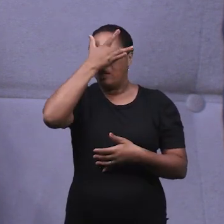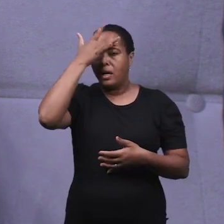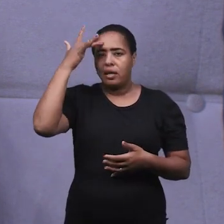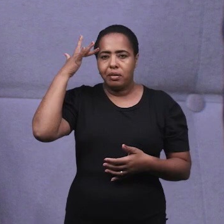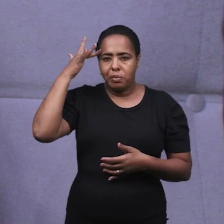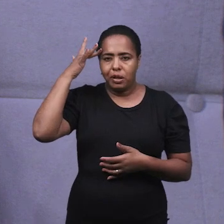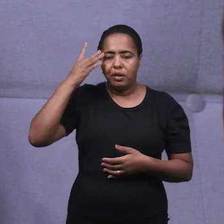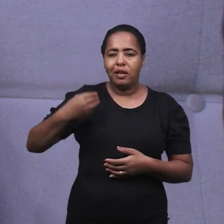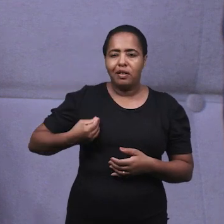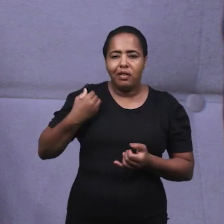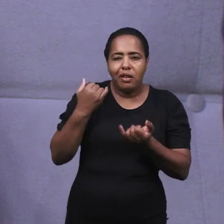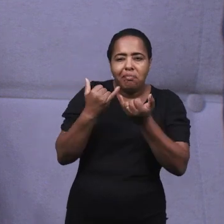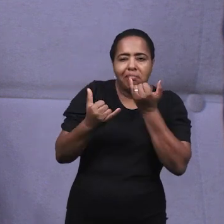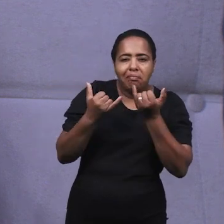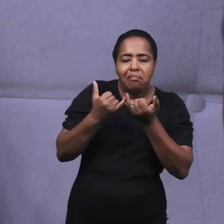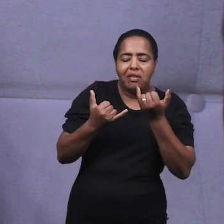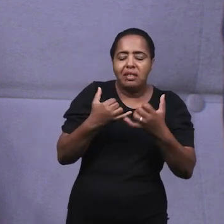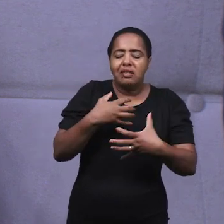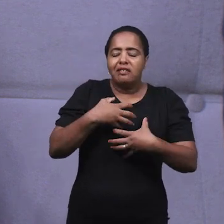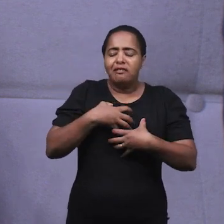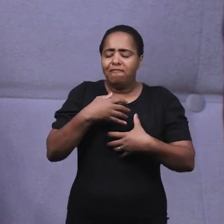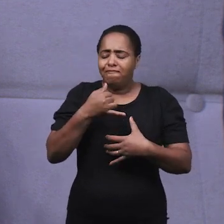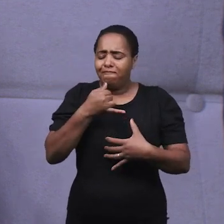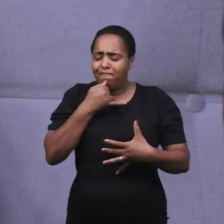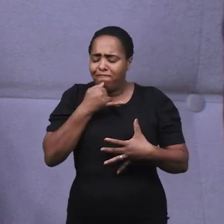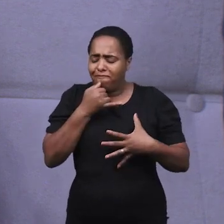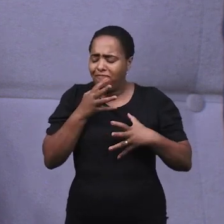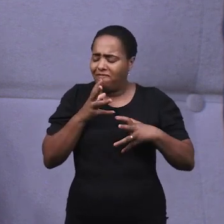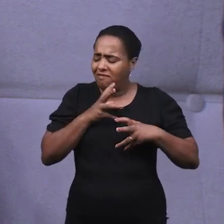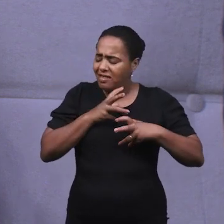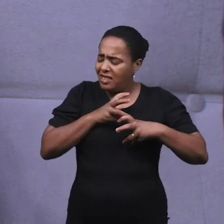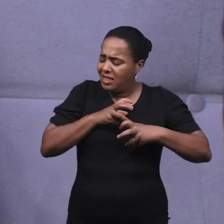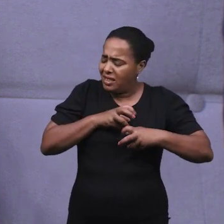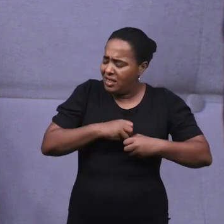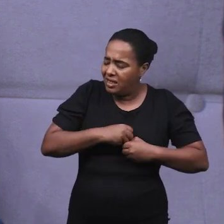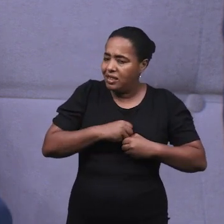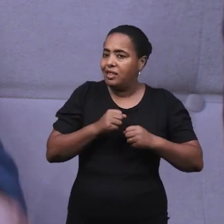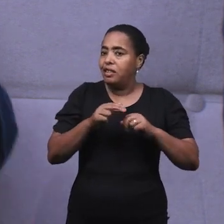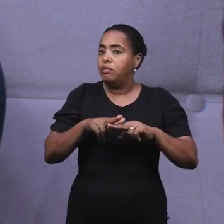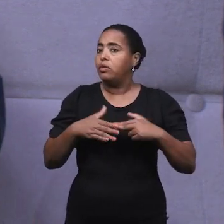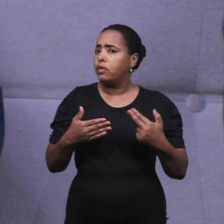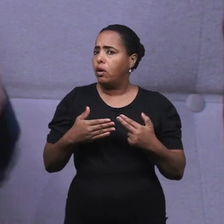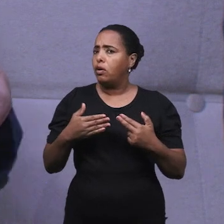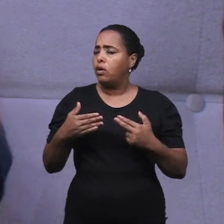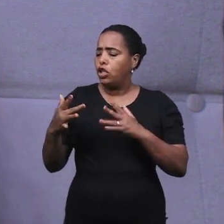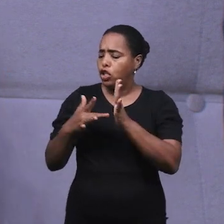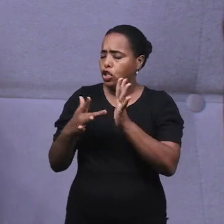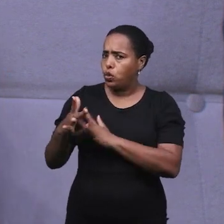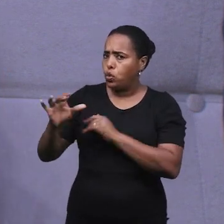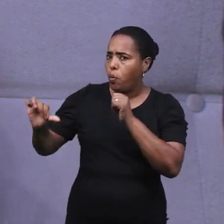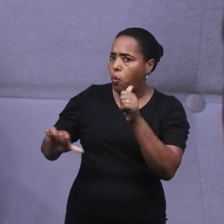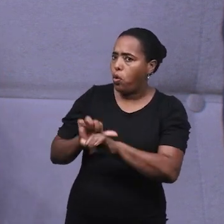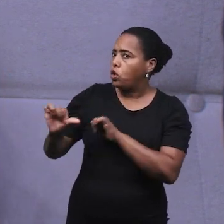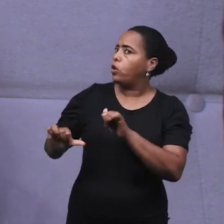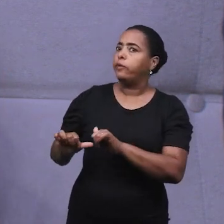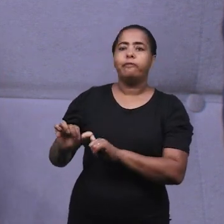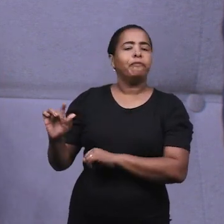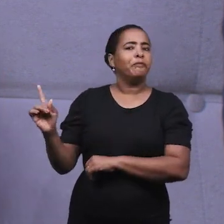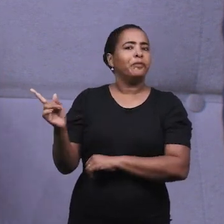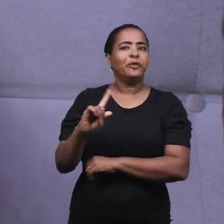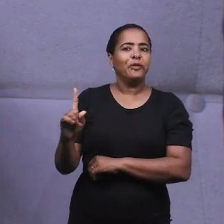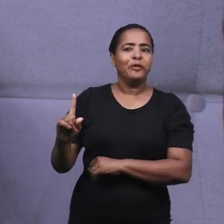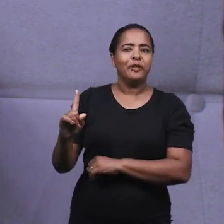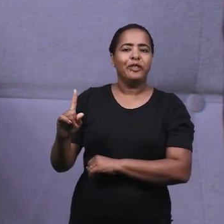tristesse, déception, parce que Jésus n'a pas changé. Jésus est le même hier, aujourd'hui et